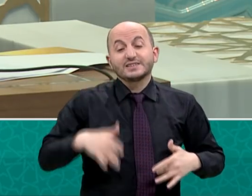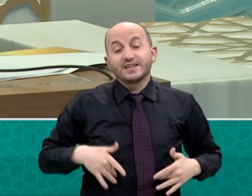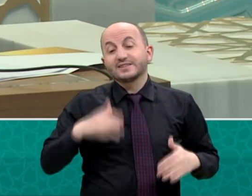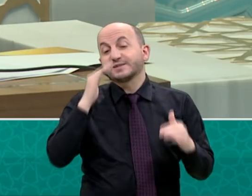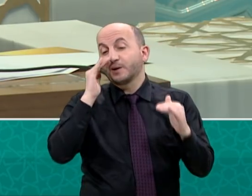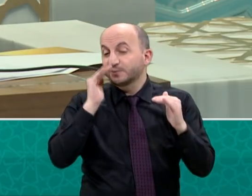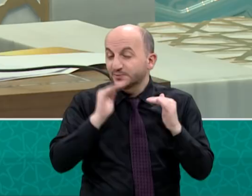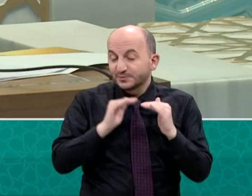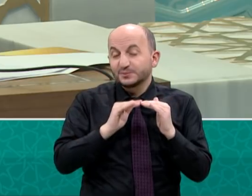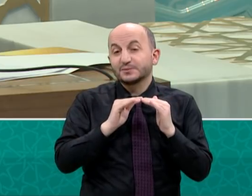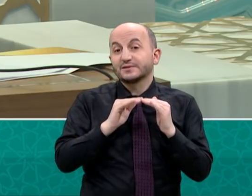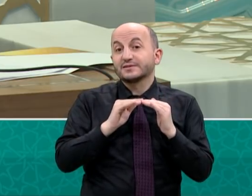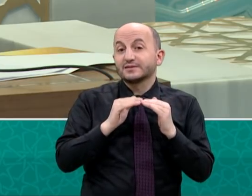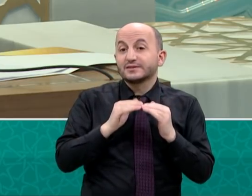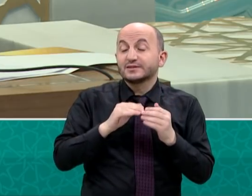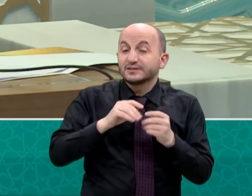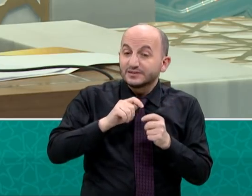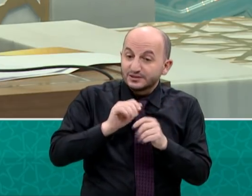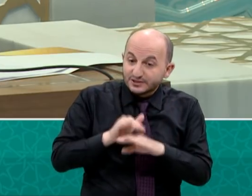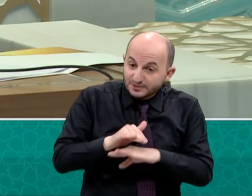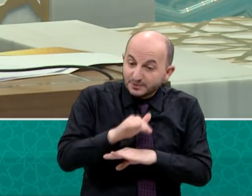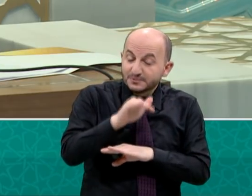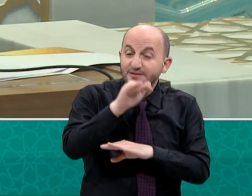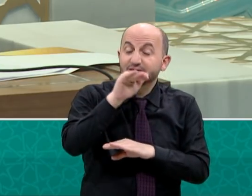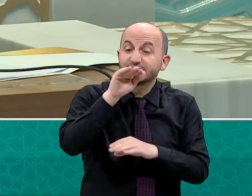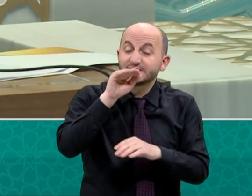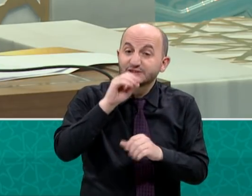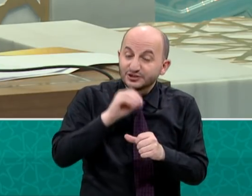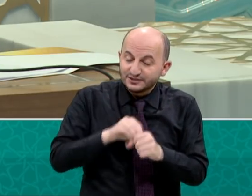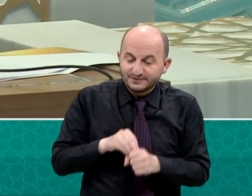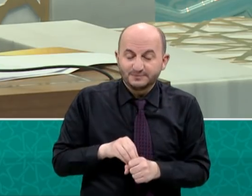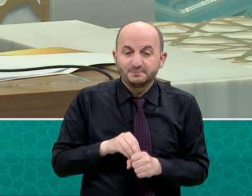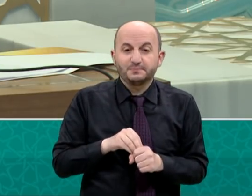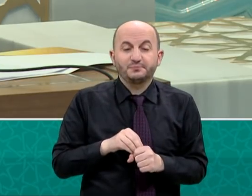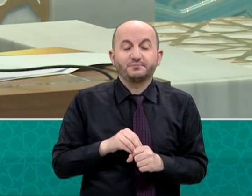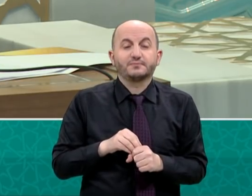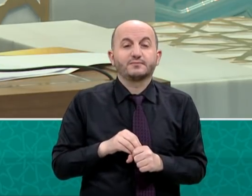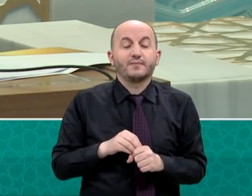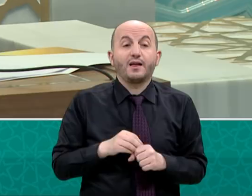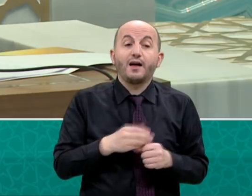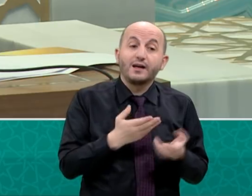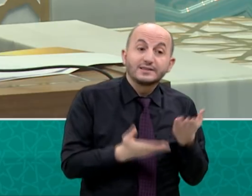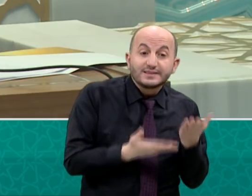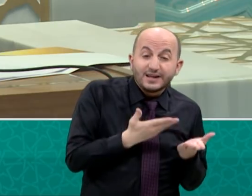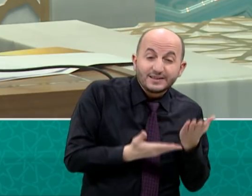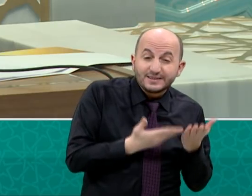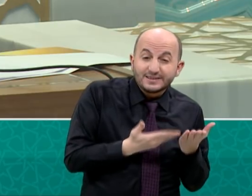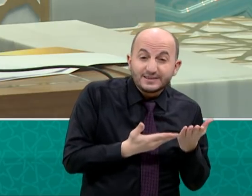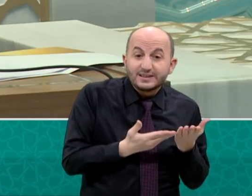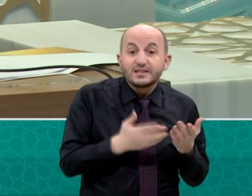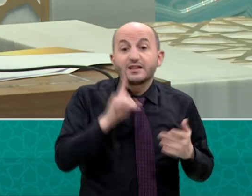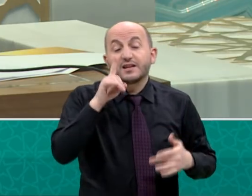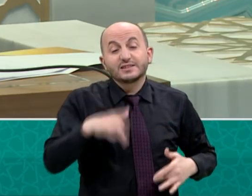bir şekilde imar etmemizi ve öbür dünyada da kendi